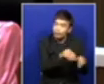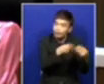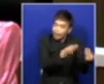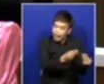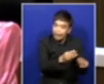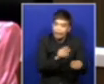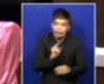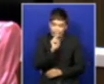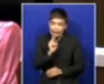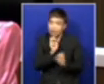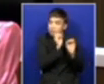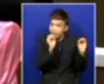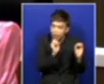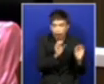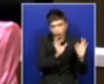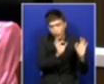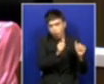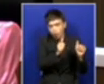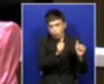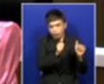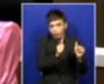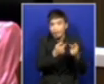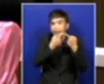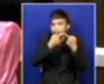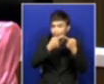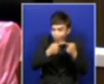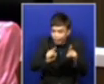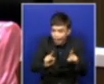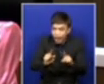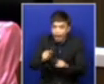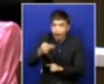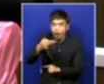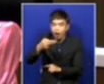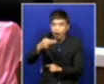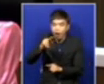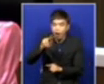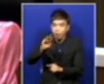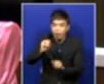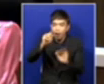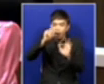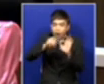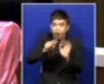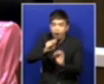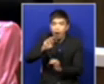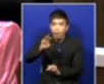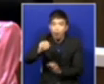แต่ท่านประธานที่เคารพครับรู้ไหมครับที่บอมเต่าพูดบอกว่าไอ้ระบบแมนน